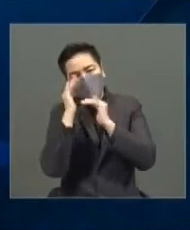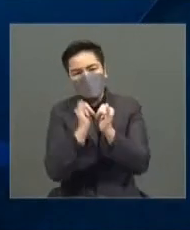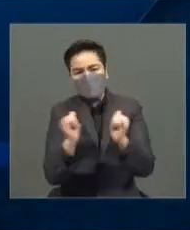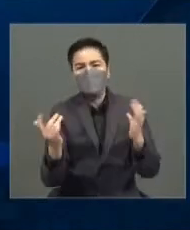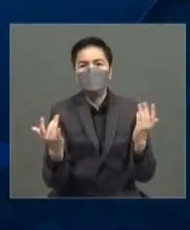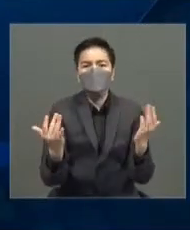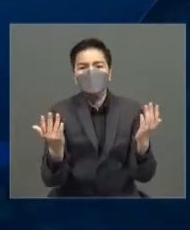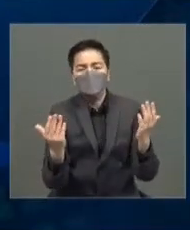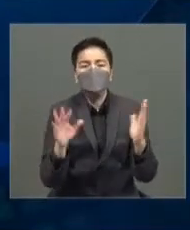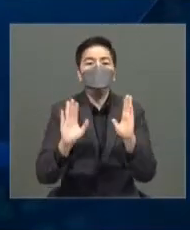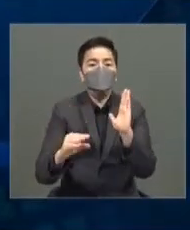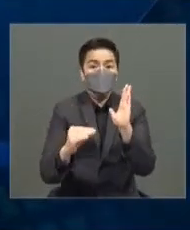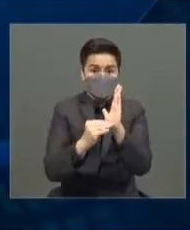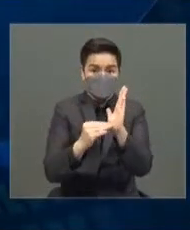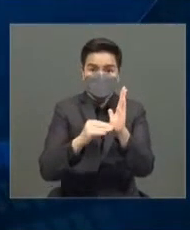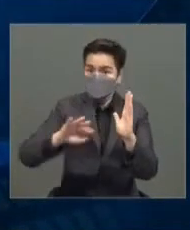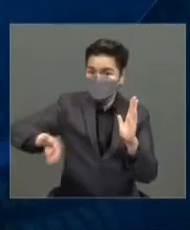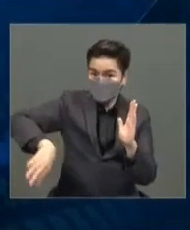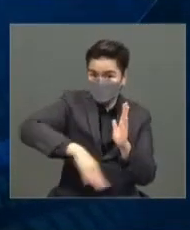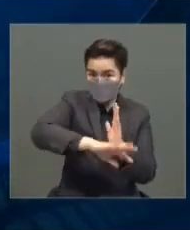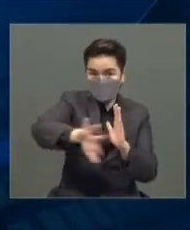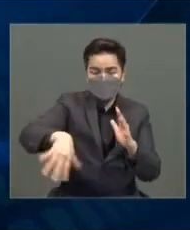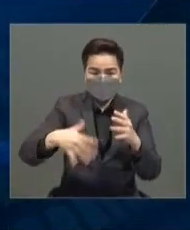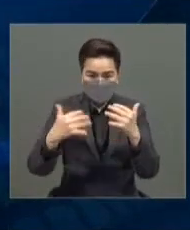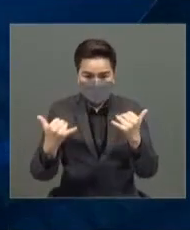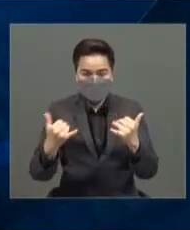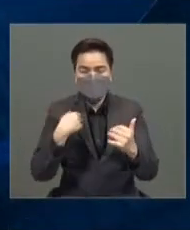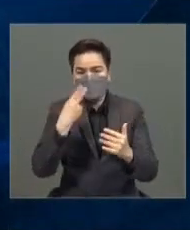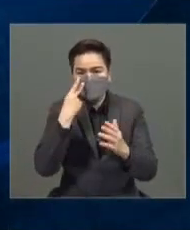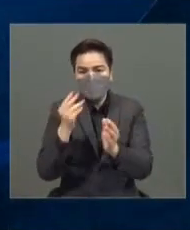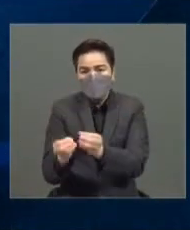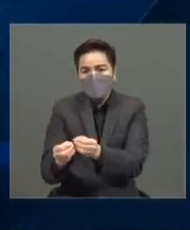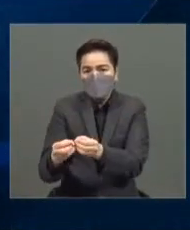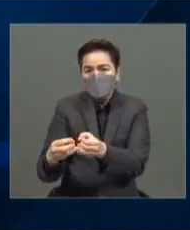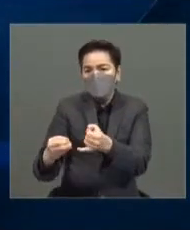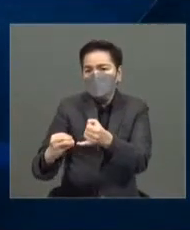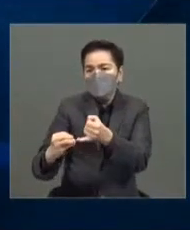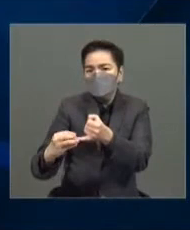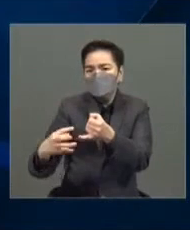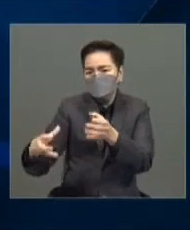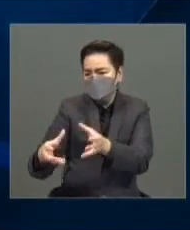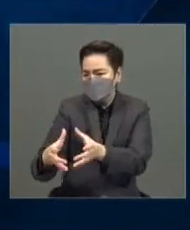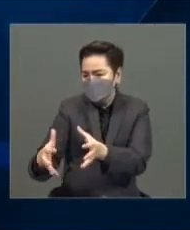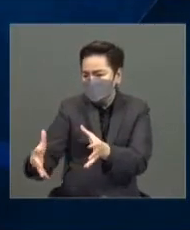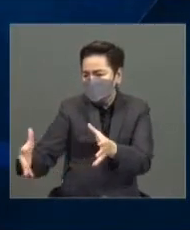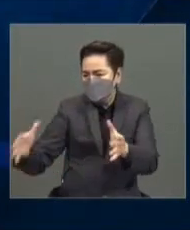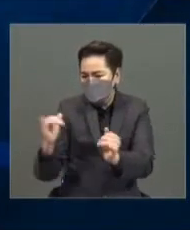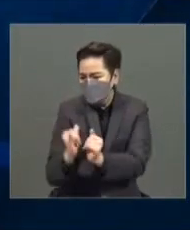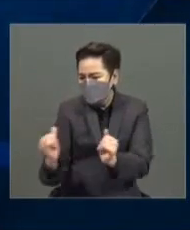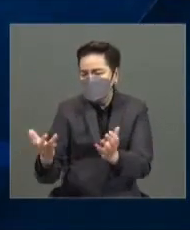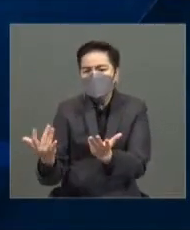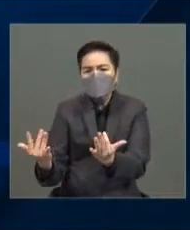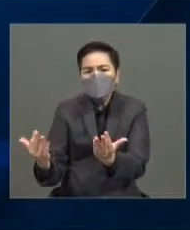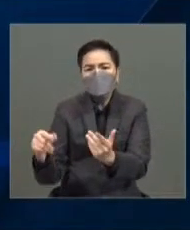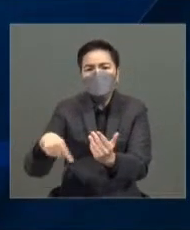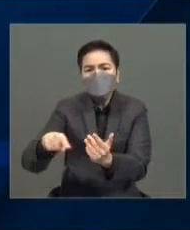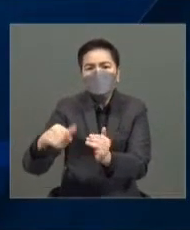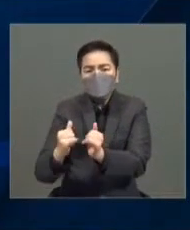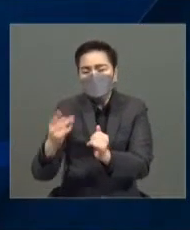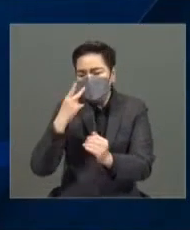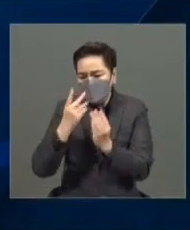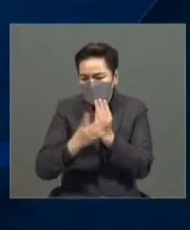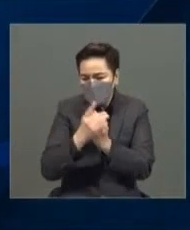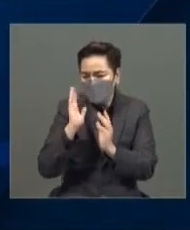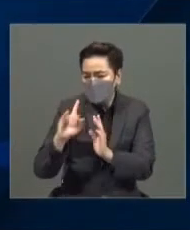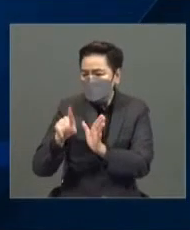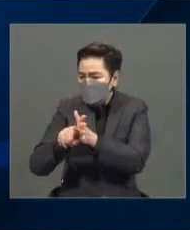ะคะที่มีรายงานของกทม.โดยการสะสม2สัปดาห์เนี่ยจะเห็นได้ชัดเลยว่าแต่ละวันมีคนติ